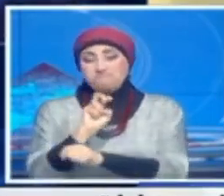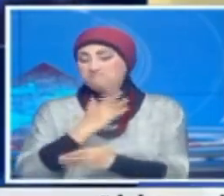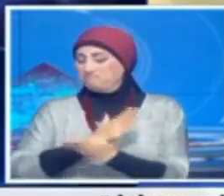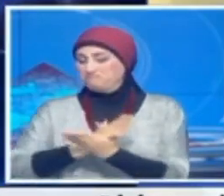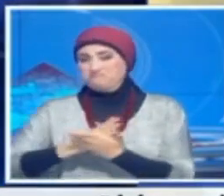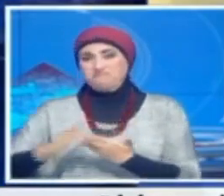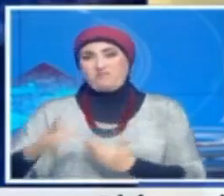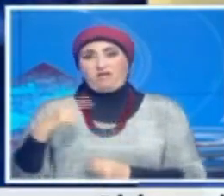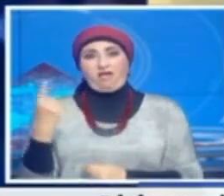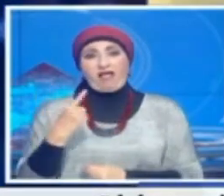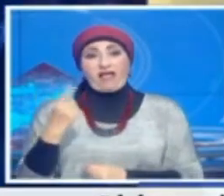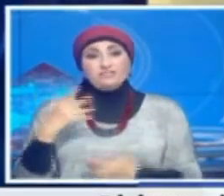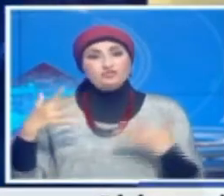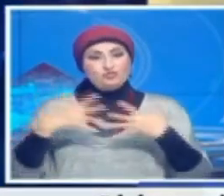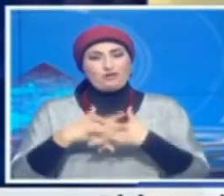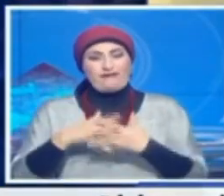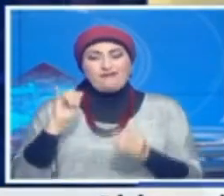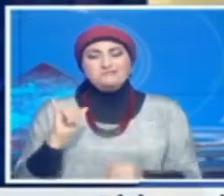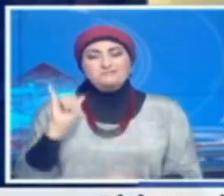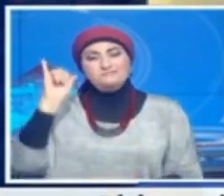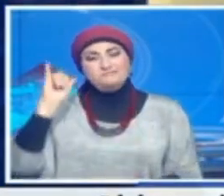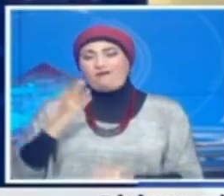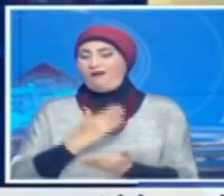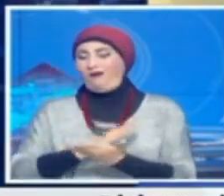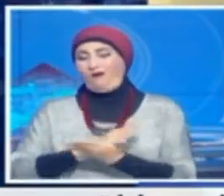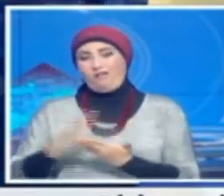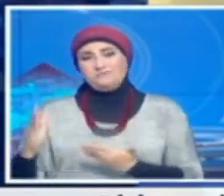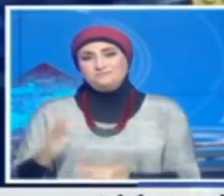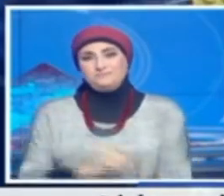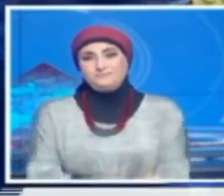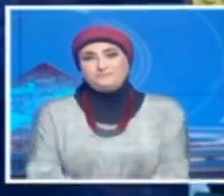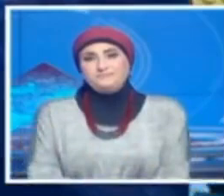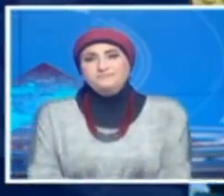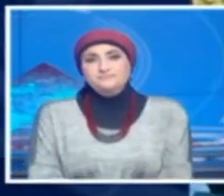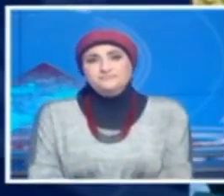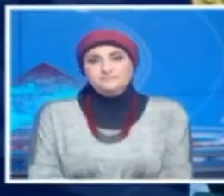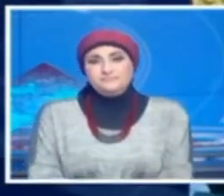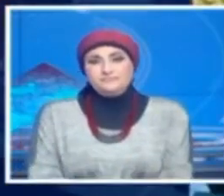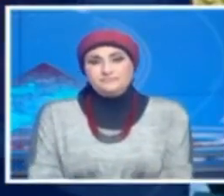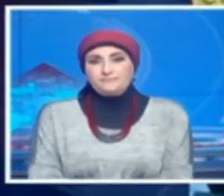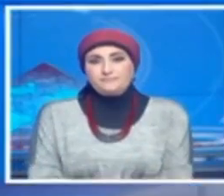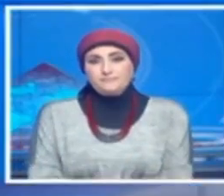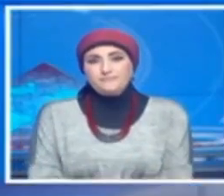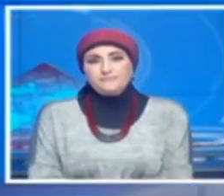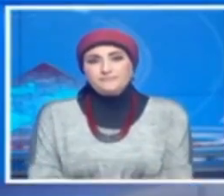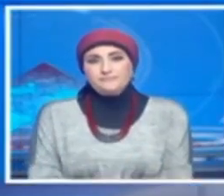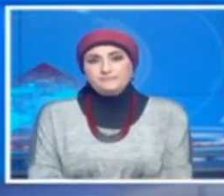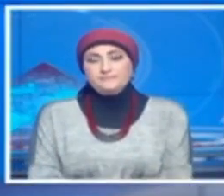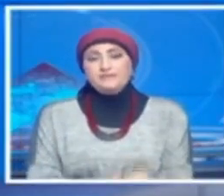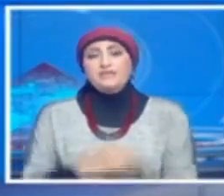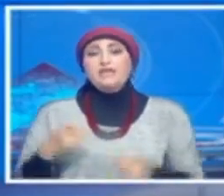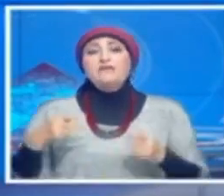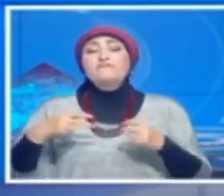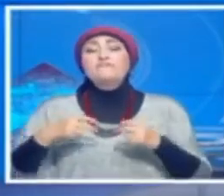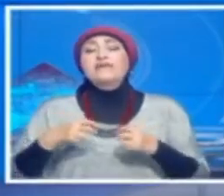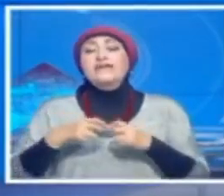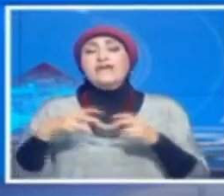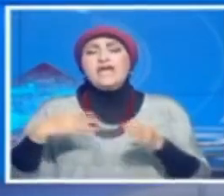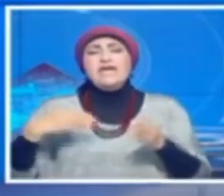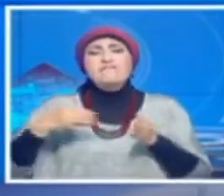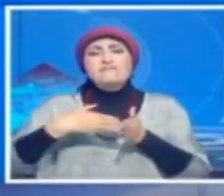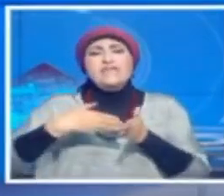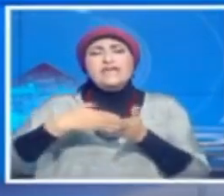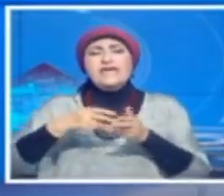المديونية المستحقة على شركات إلى مصلحة الضرائب. في ختام أعمال